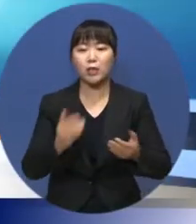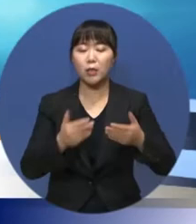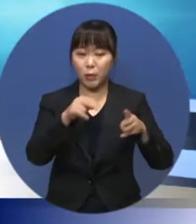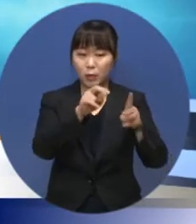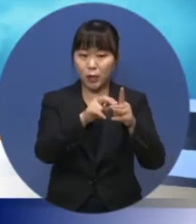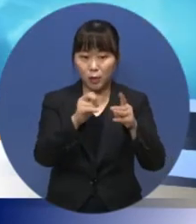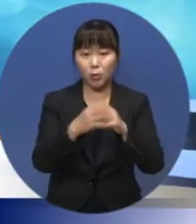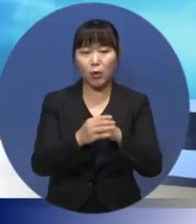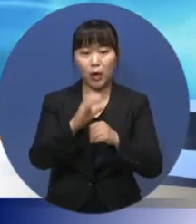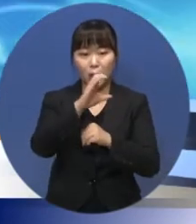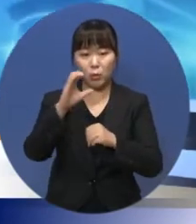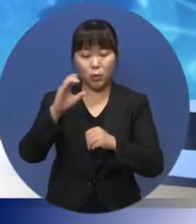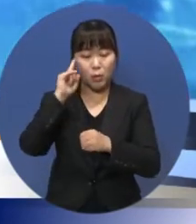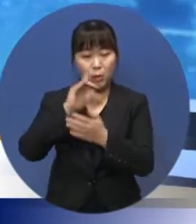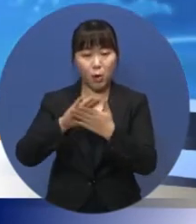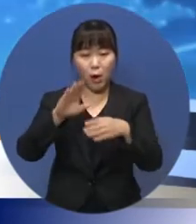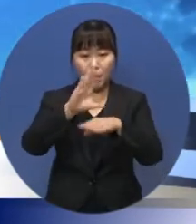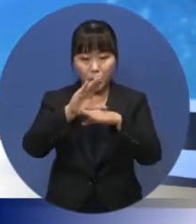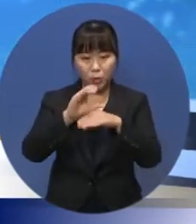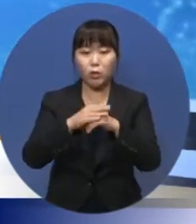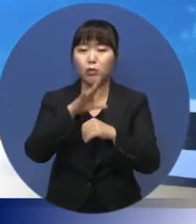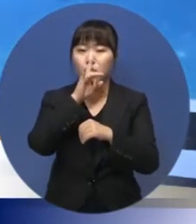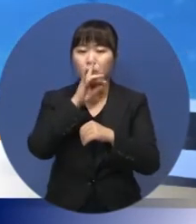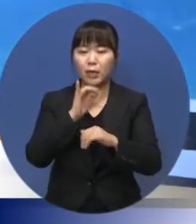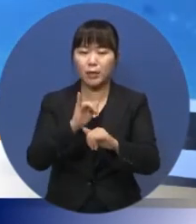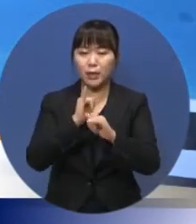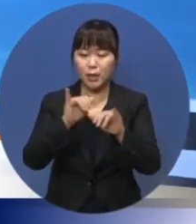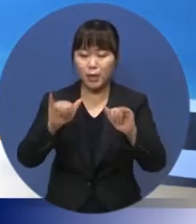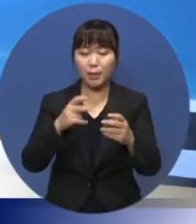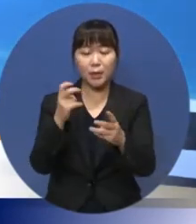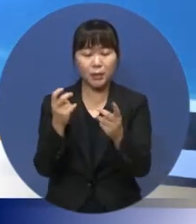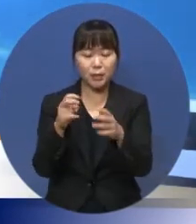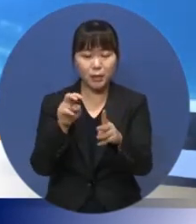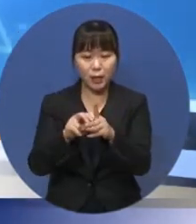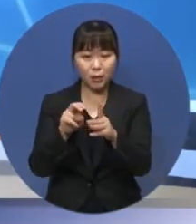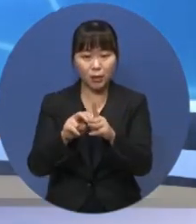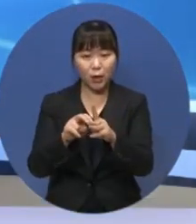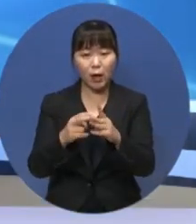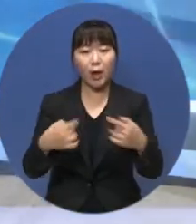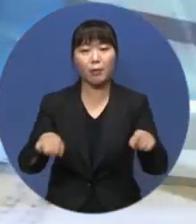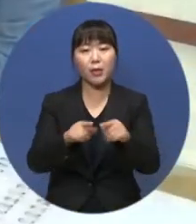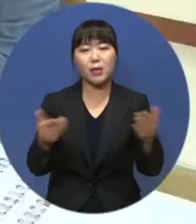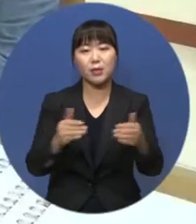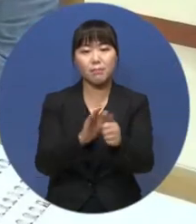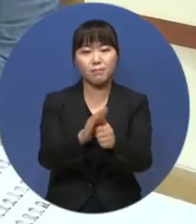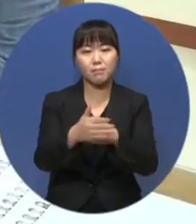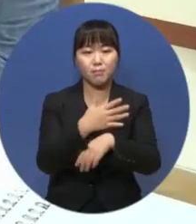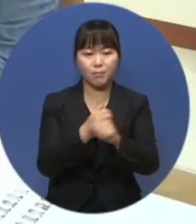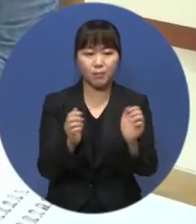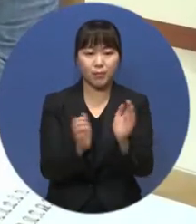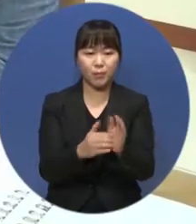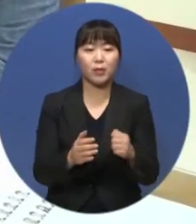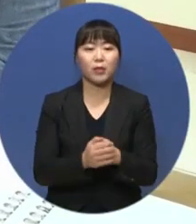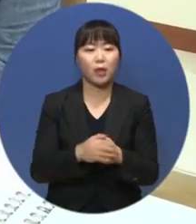한국중앙자원봉사센터와 가톨릭평화방송, 중앙자살예방센터가 업무 협약을 가졌습니다.